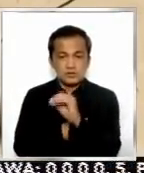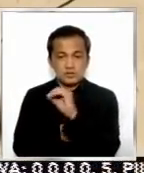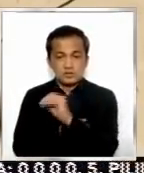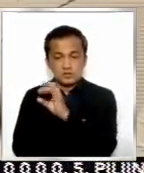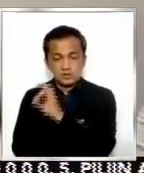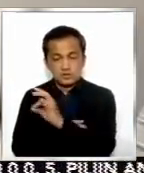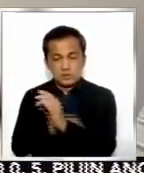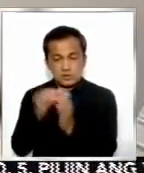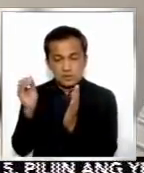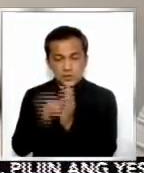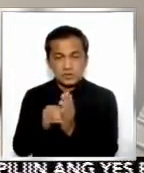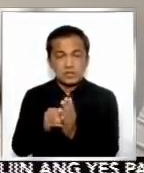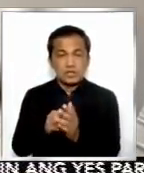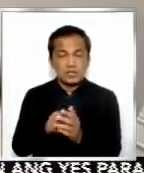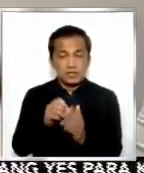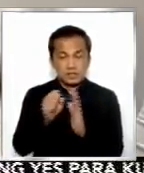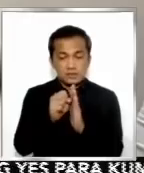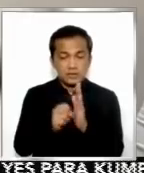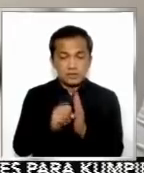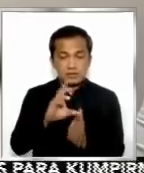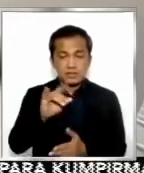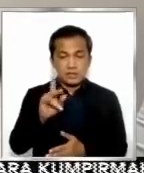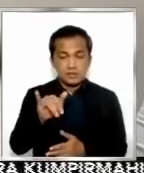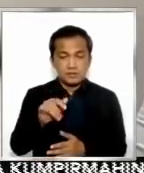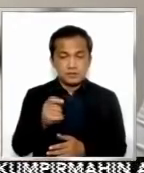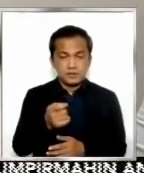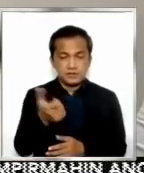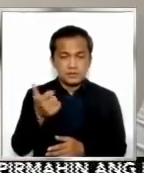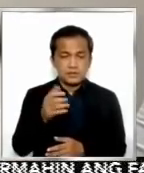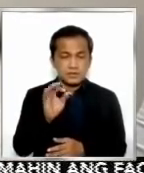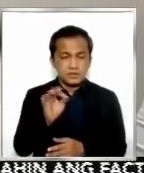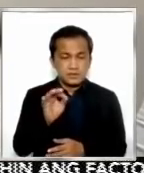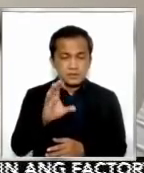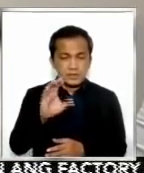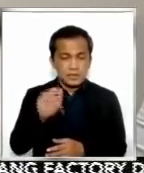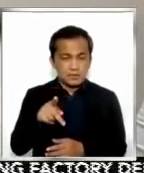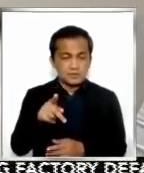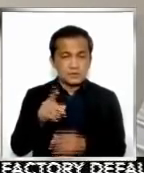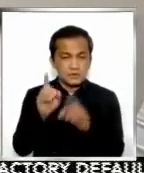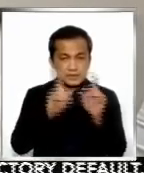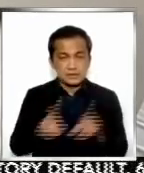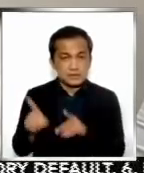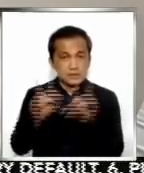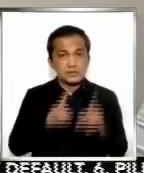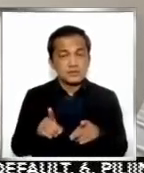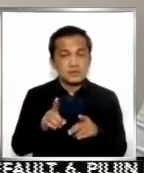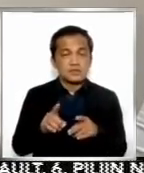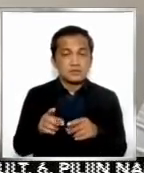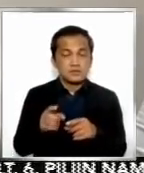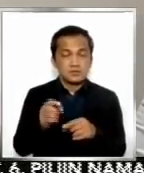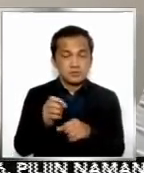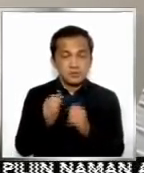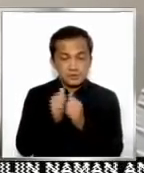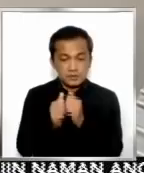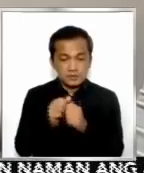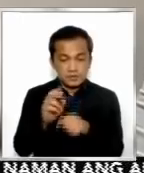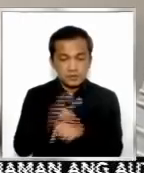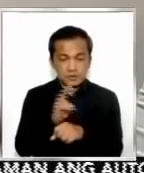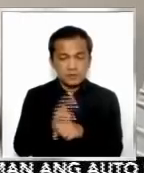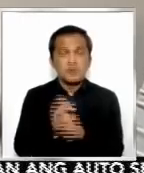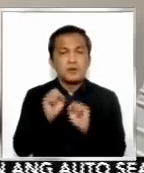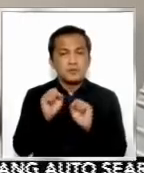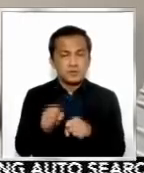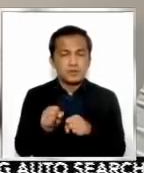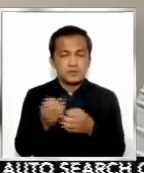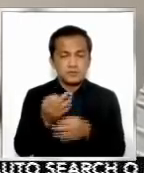of calamity, tinatanggal muna ang 90 session cap sa dialysis. Ibig sabihin, kahit nagamit na ng pasyente ang mga libreng dialysis sa